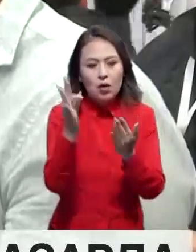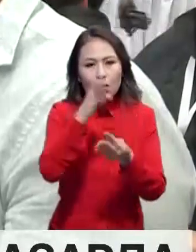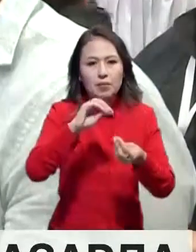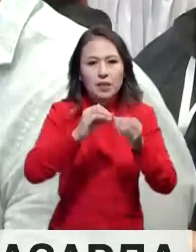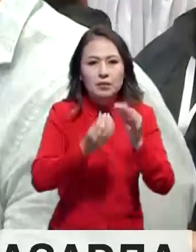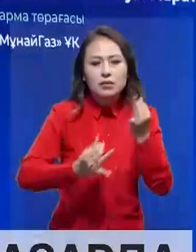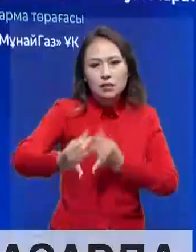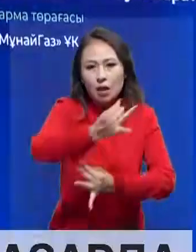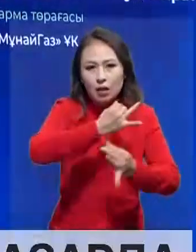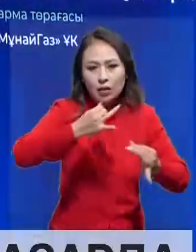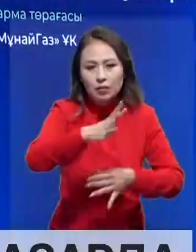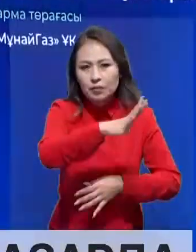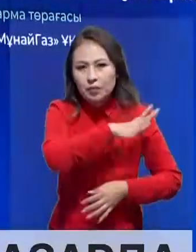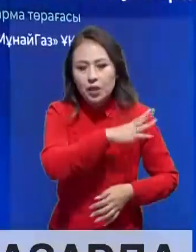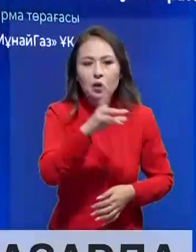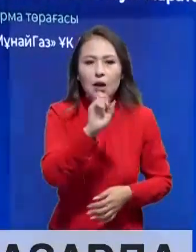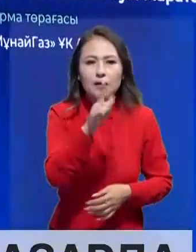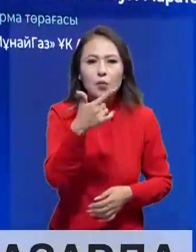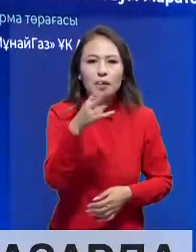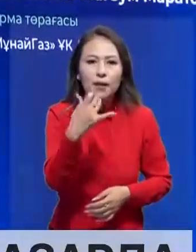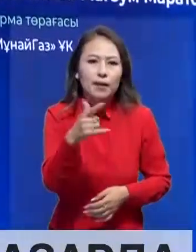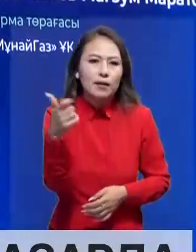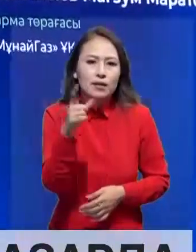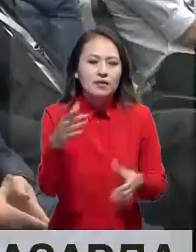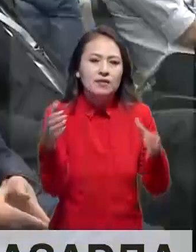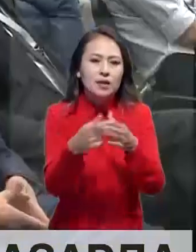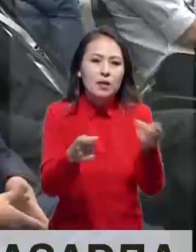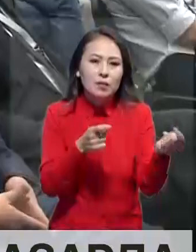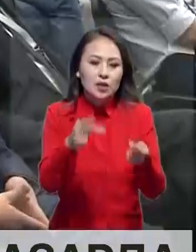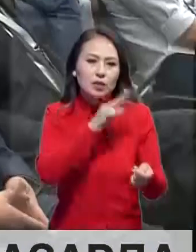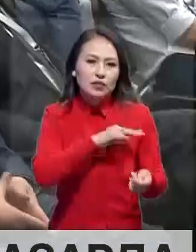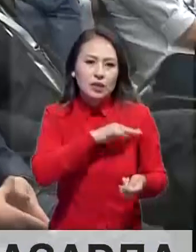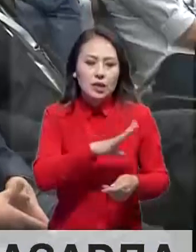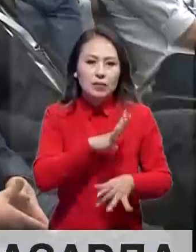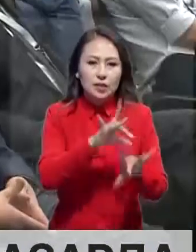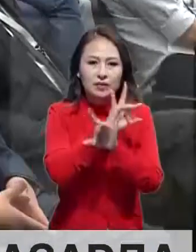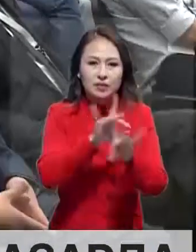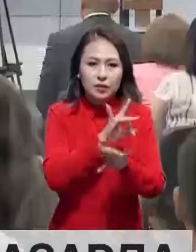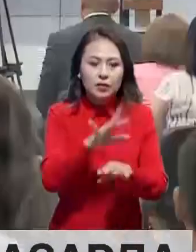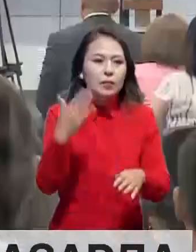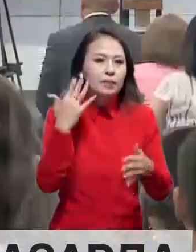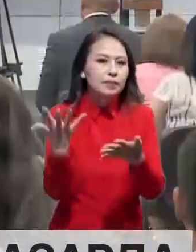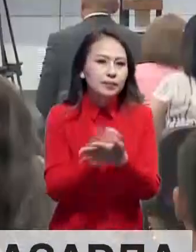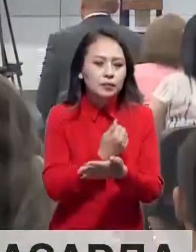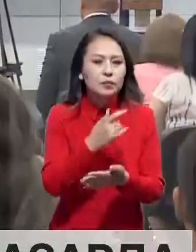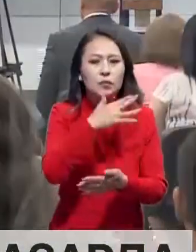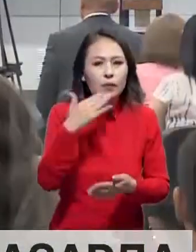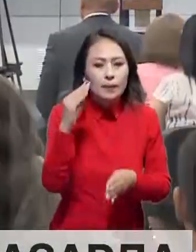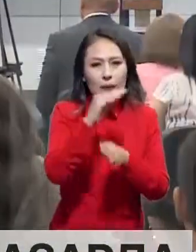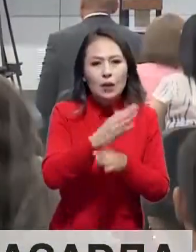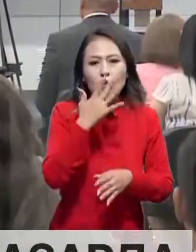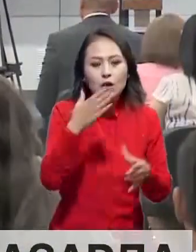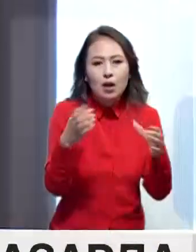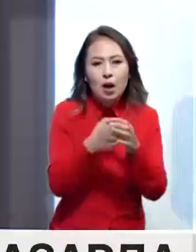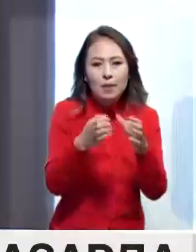мәселесін талқылады. Жиында Қазмұнайгаз ұлттық компаниясының бастамалары мен атқарған жұмысы баяндалды. Салада жеткен жетістік аз емес. Мысалы, ұлттық